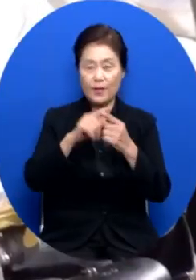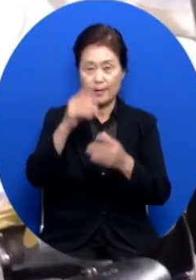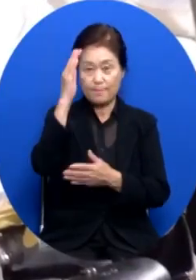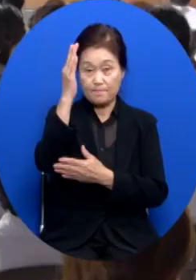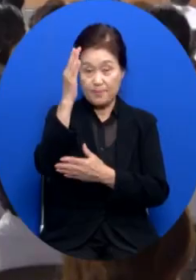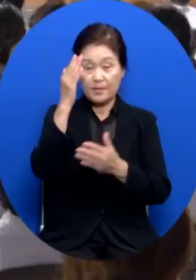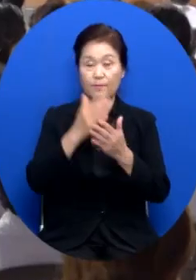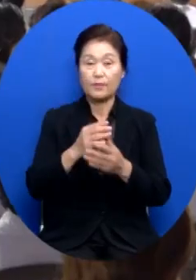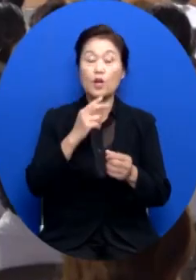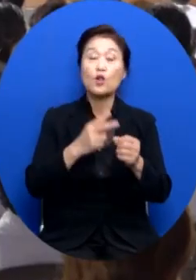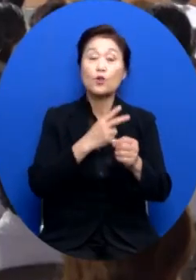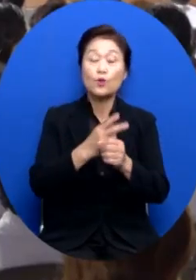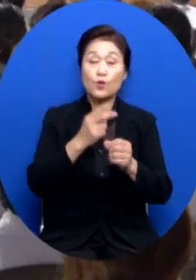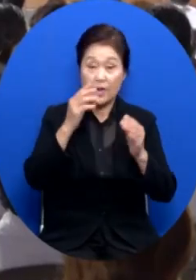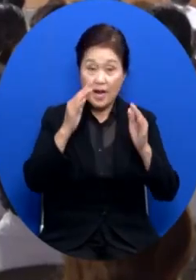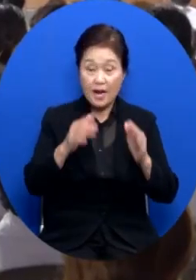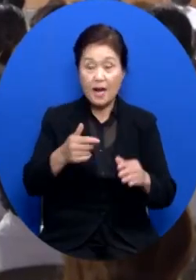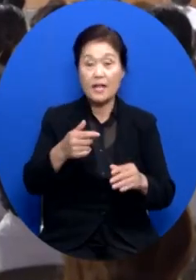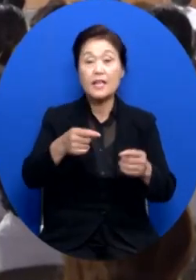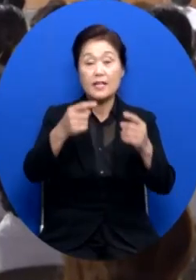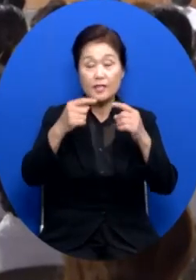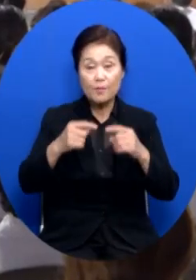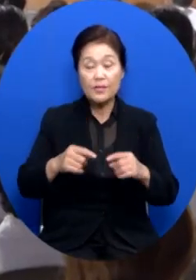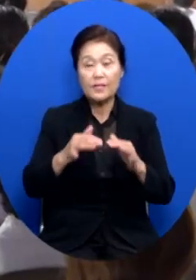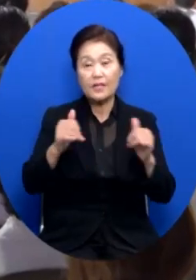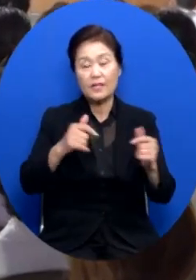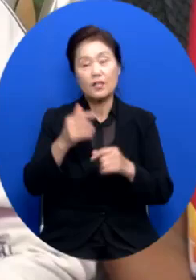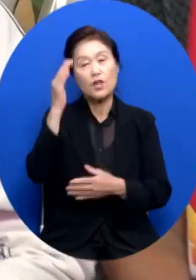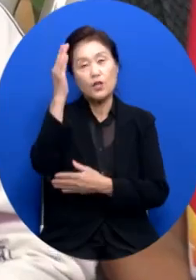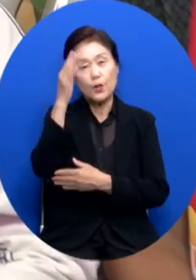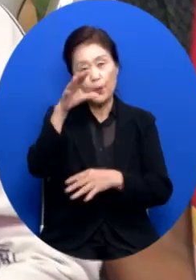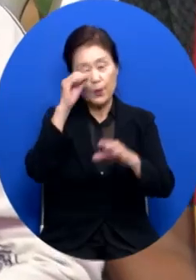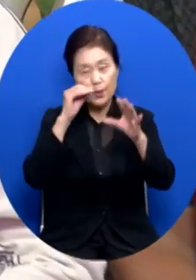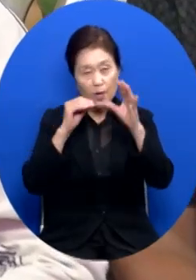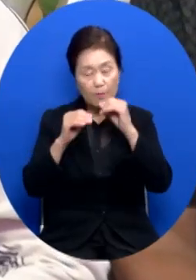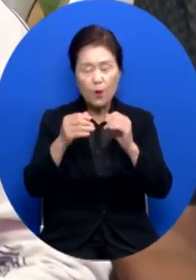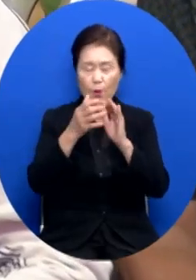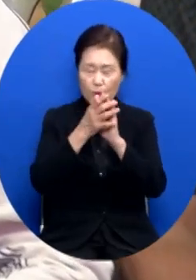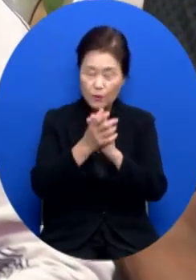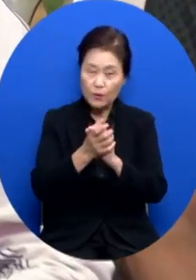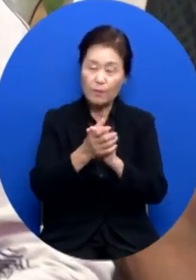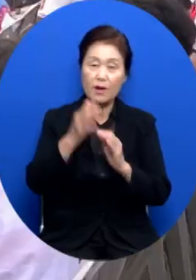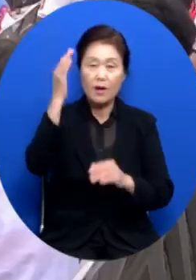2시간 동안 열린 대성회에서 참석자들은 설교를 듣고 기도하며